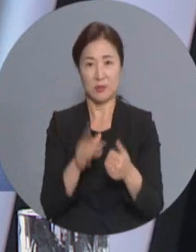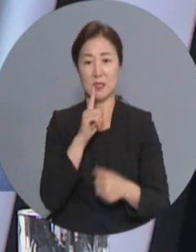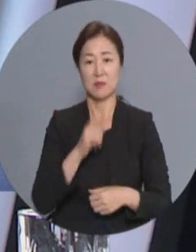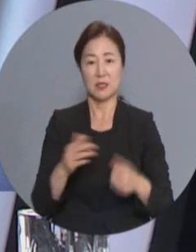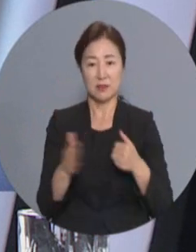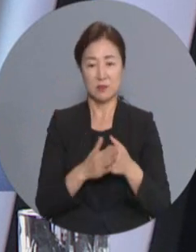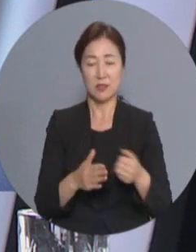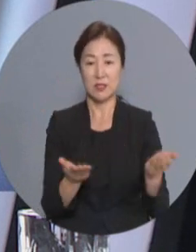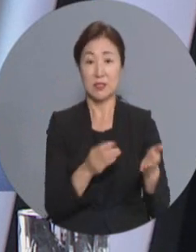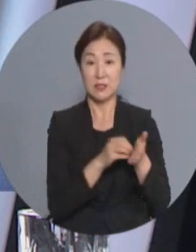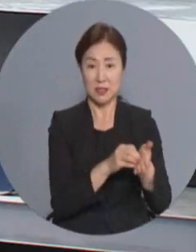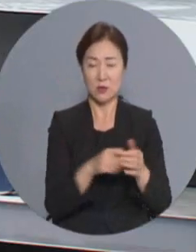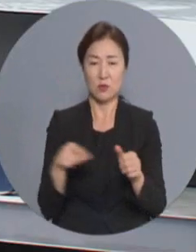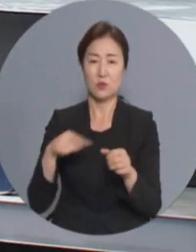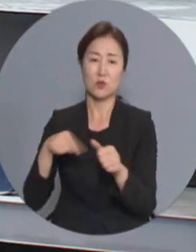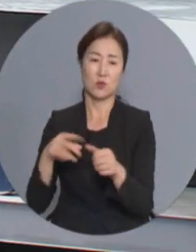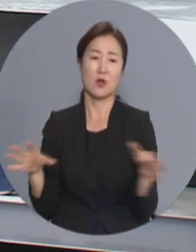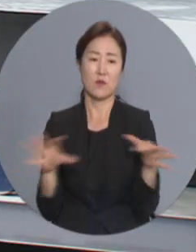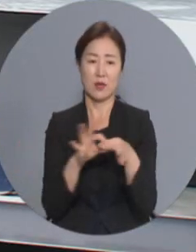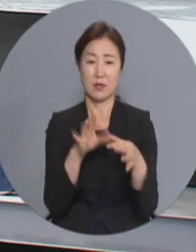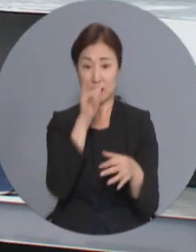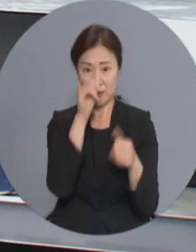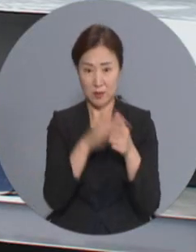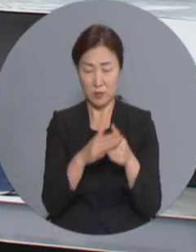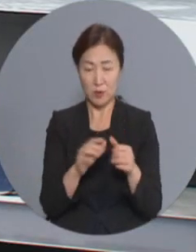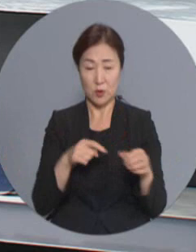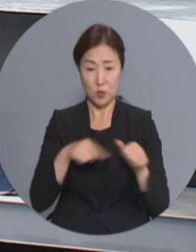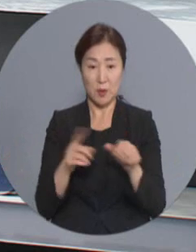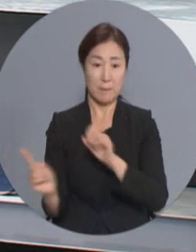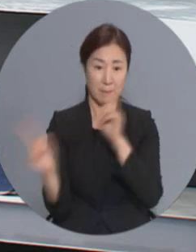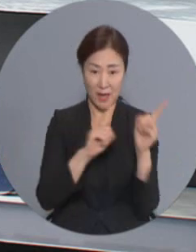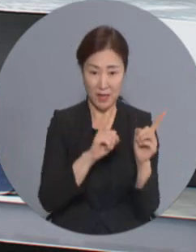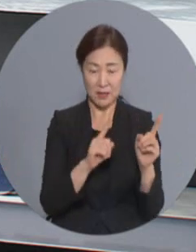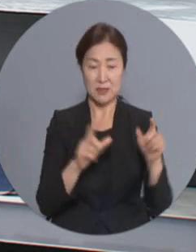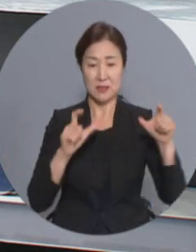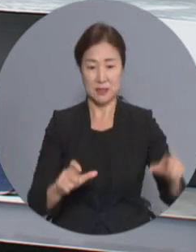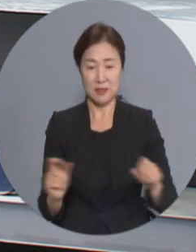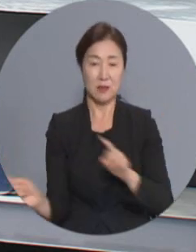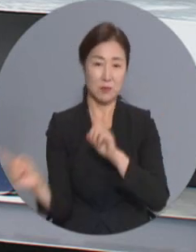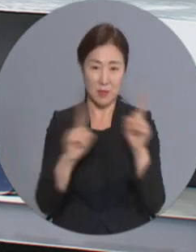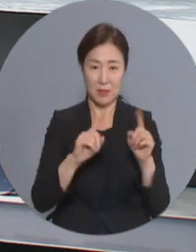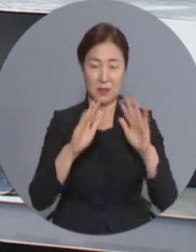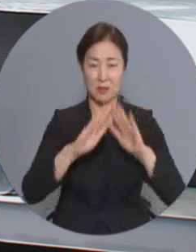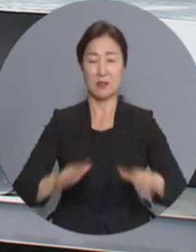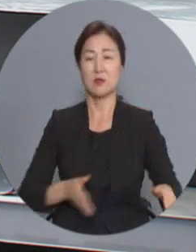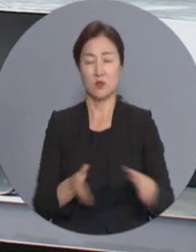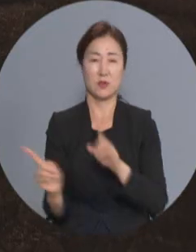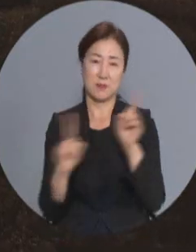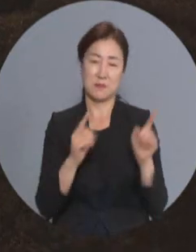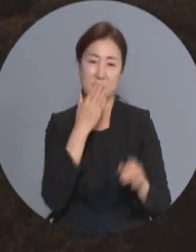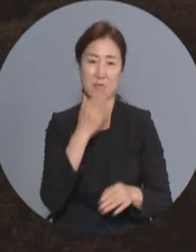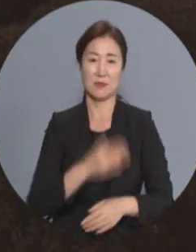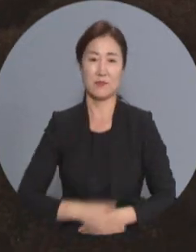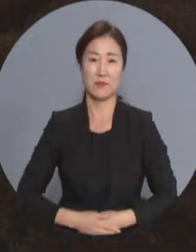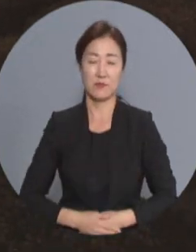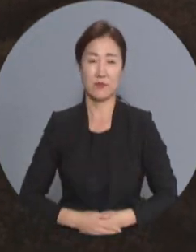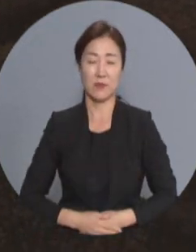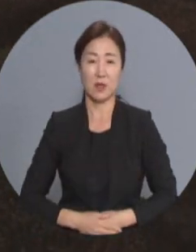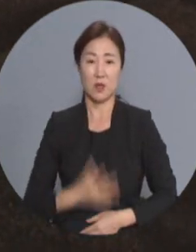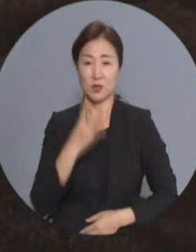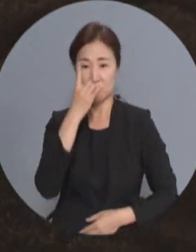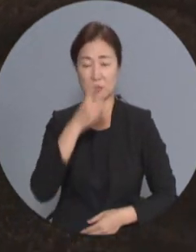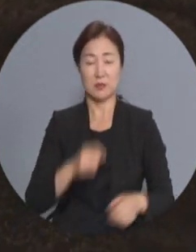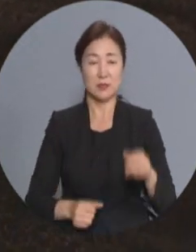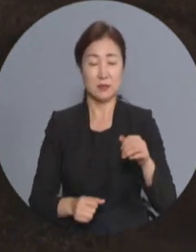교육가 연결되 있기 때문에 그러면 교육을 살리면 지역도 살리고 전남도 살려낼 수 있다 순천만의